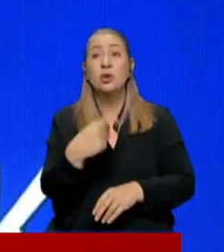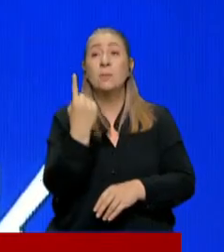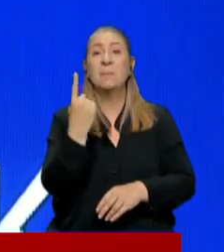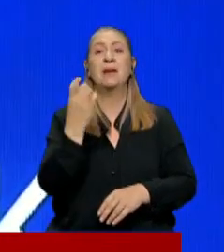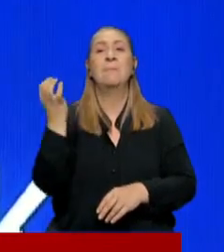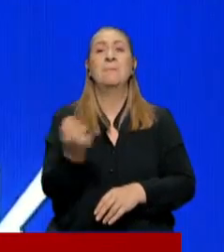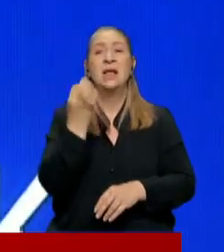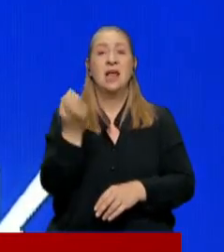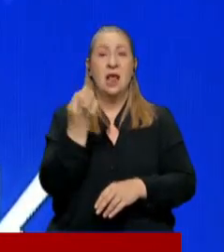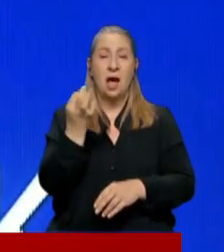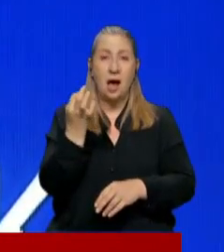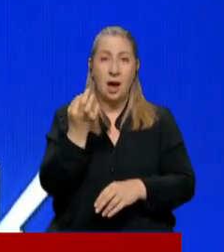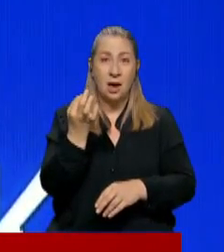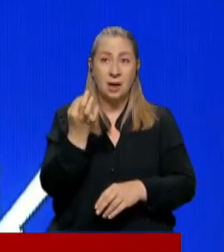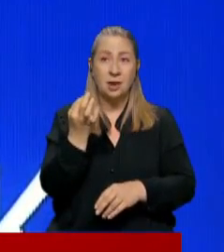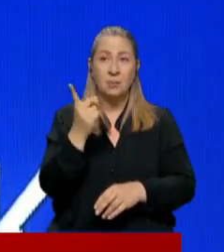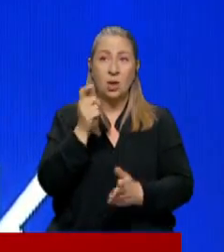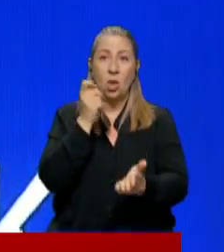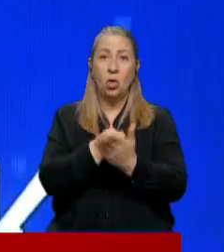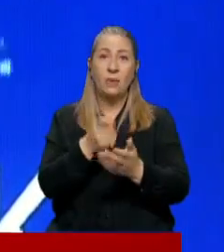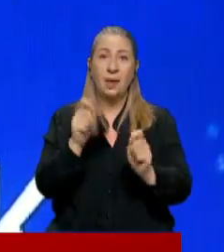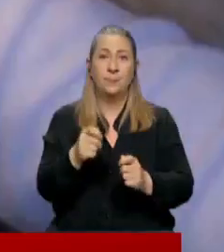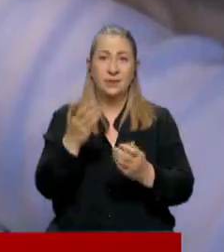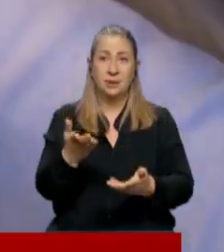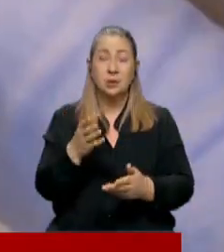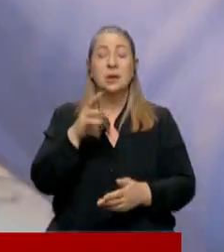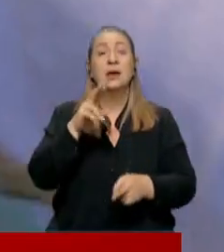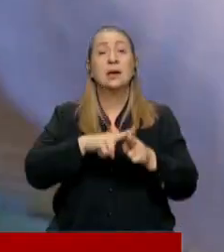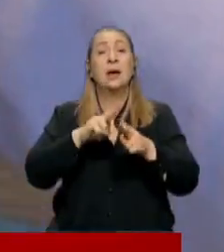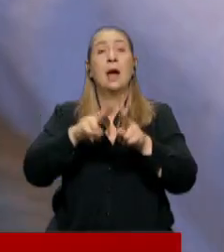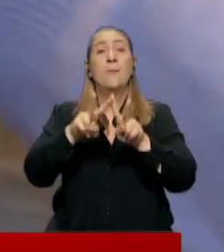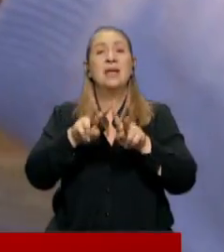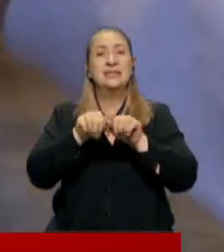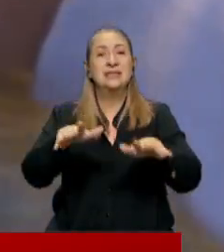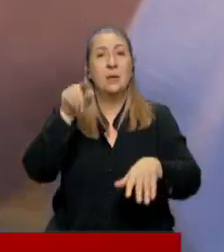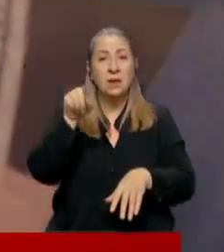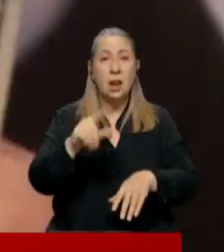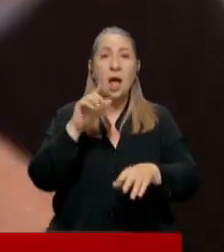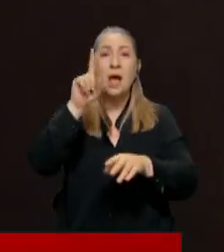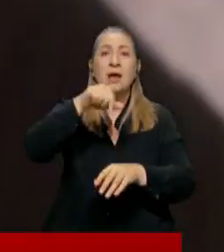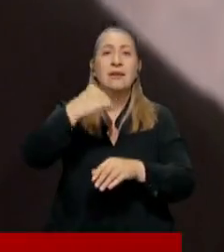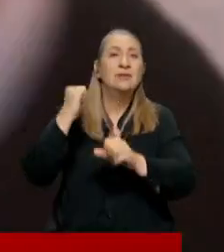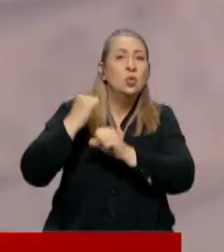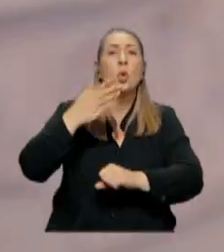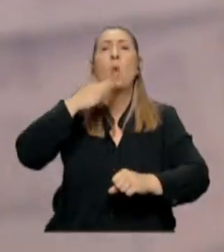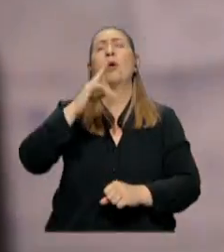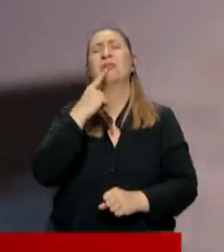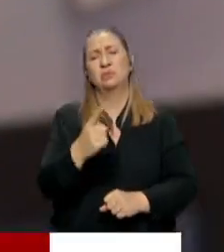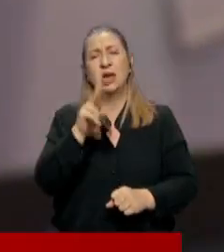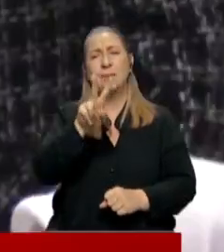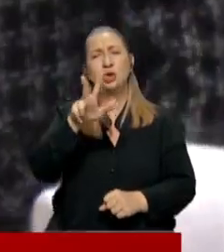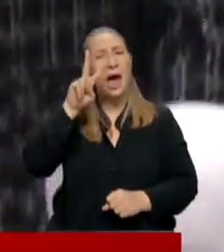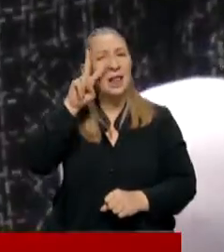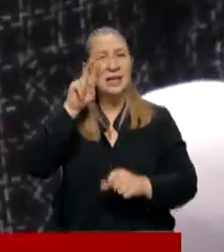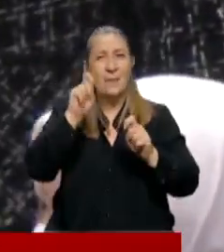21,1 milyar lira tutarında bir ödeme gerçekleşmiştir. Kur korumalı mevduat sisteminin hazineye yük getirmeyeceğini söylemişti 23 Aralık'ta